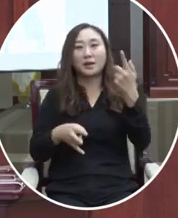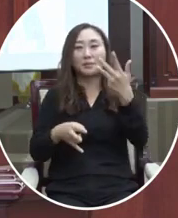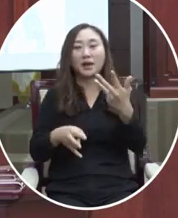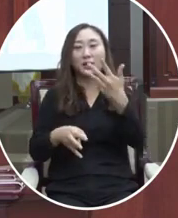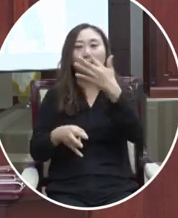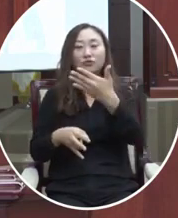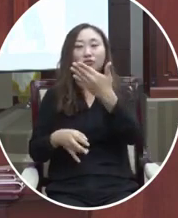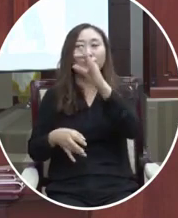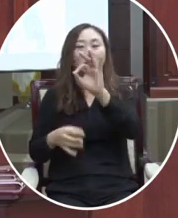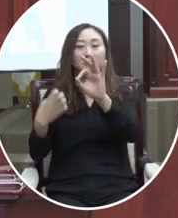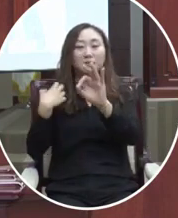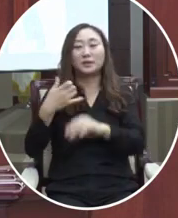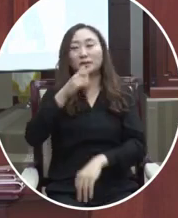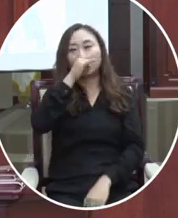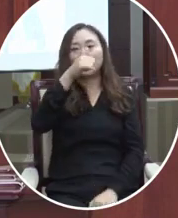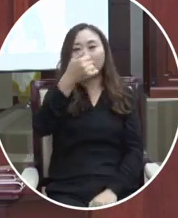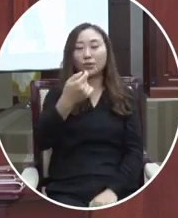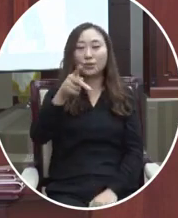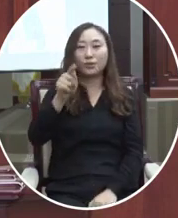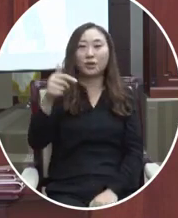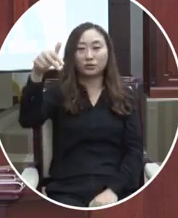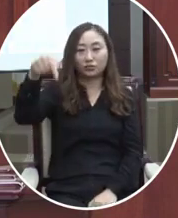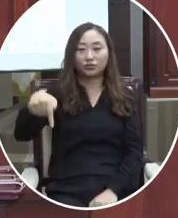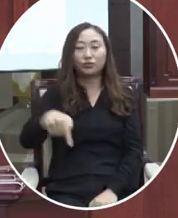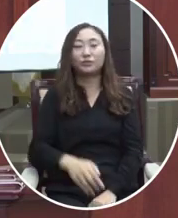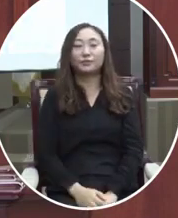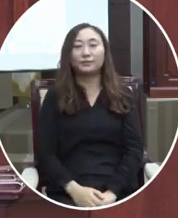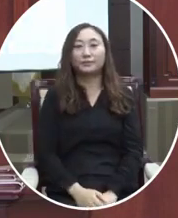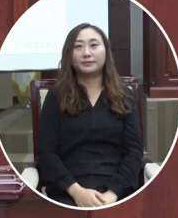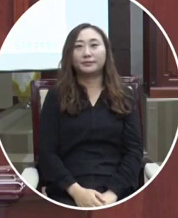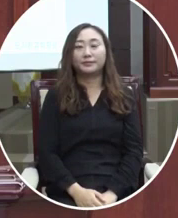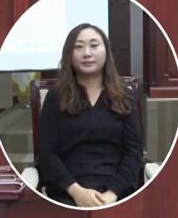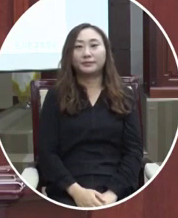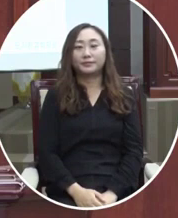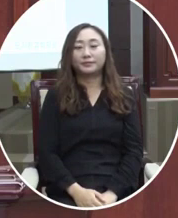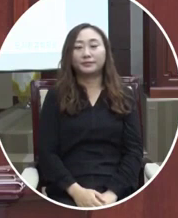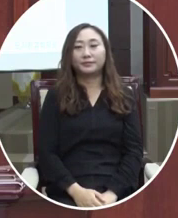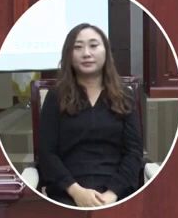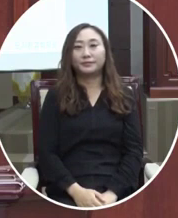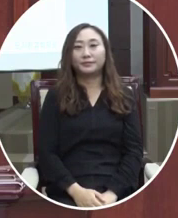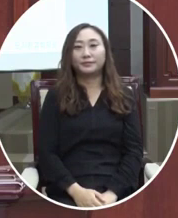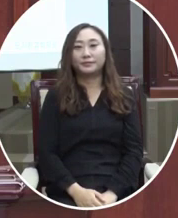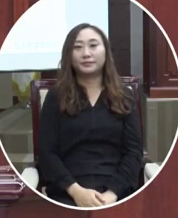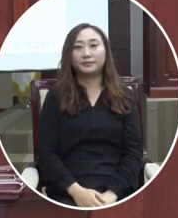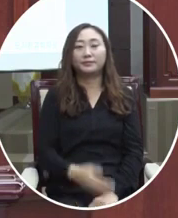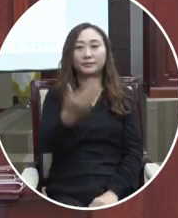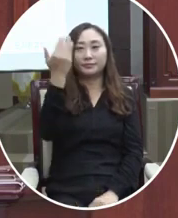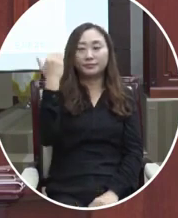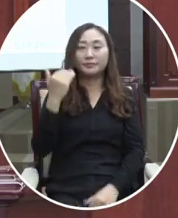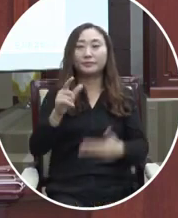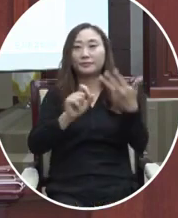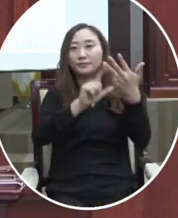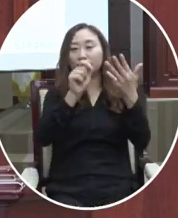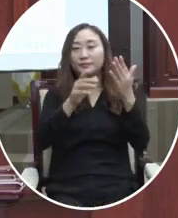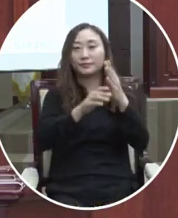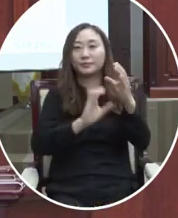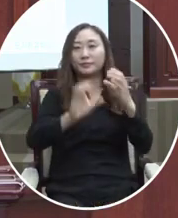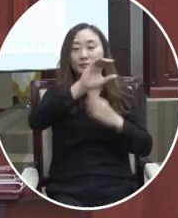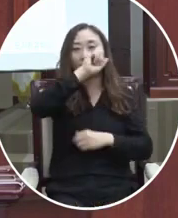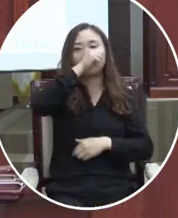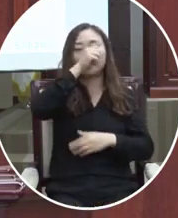지역구로 둔 더불어민주당 노원구의원 노연수입니다. 지난 8월 2023년도